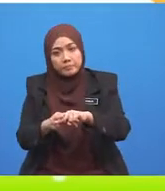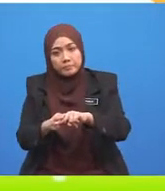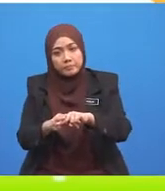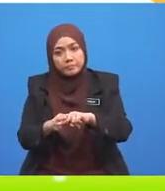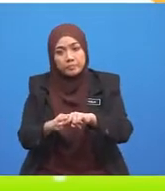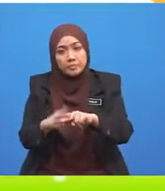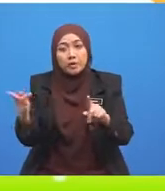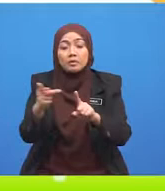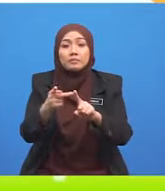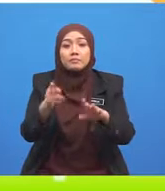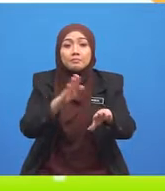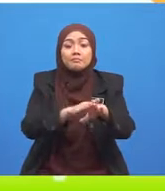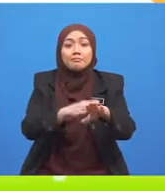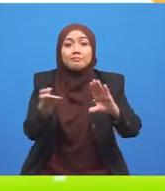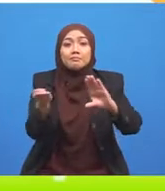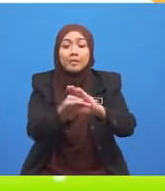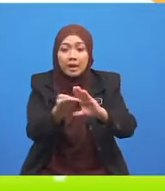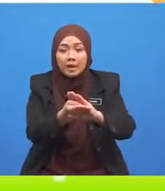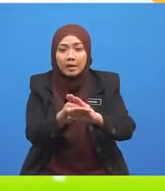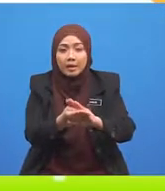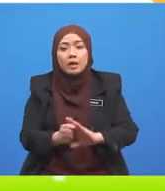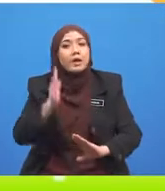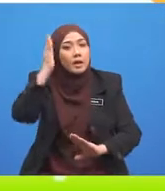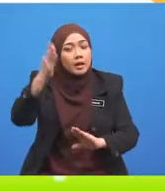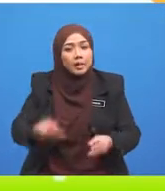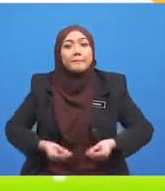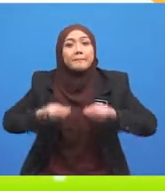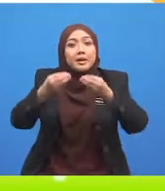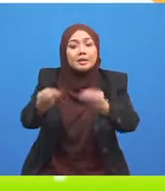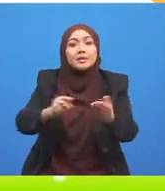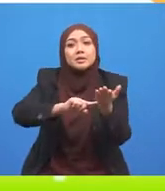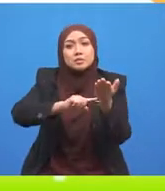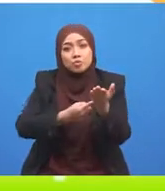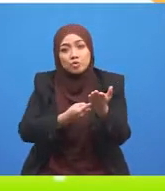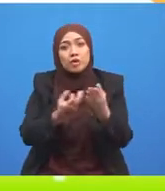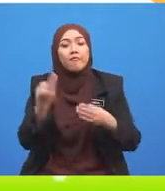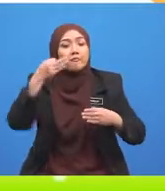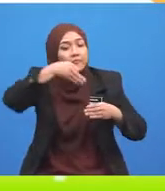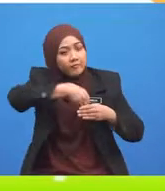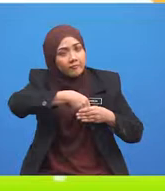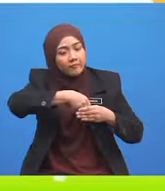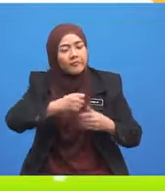setiap institusi perbankan akan memberi pulangan sebagai faedah.